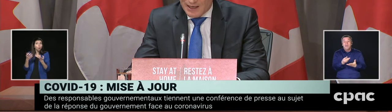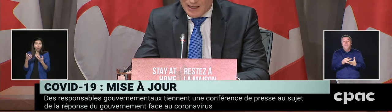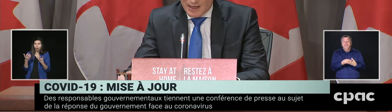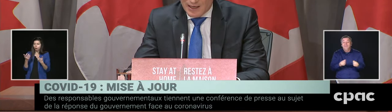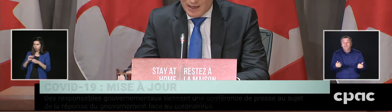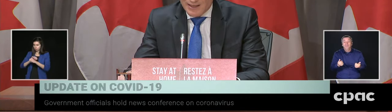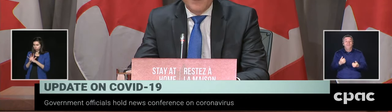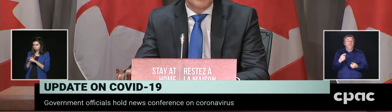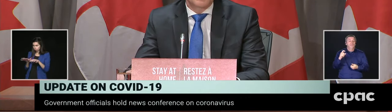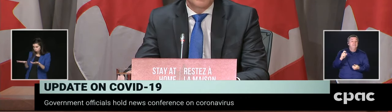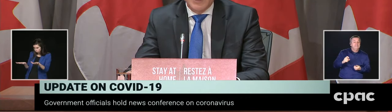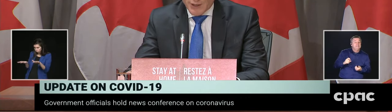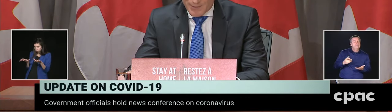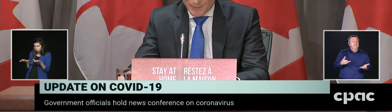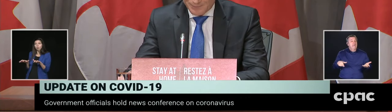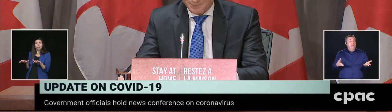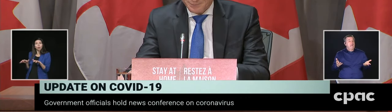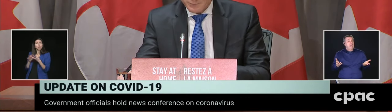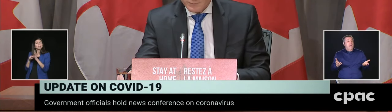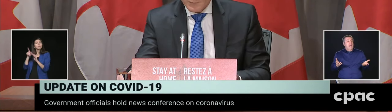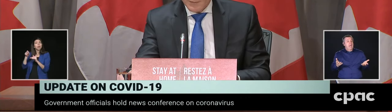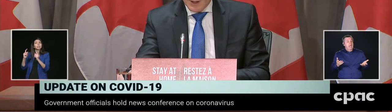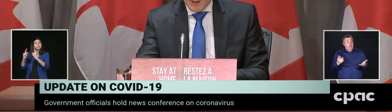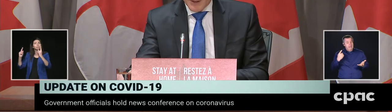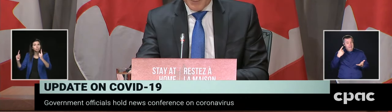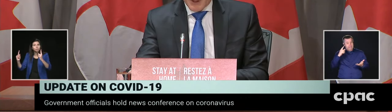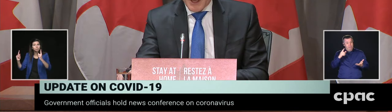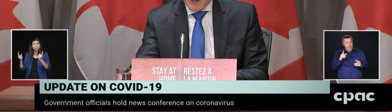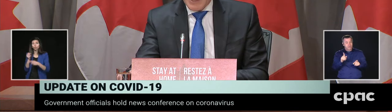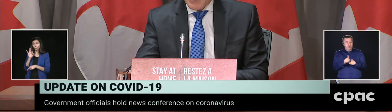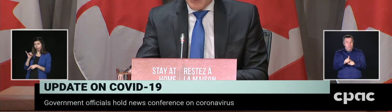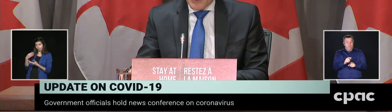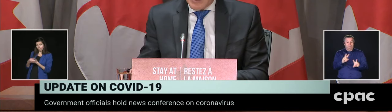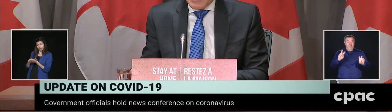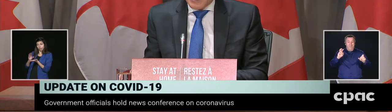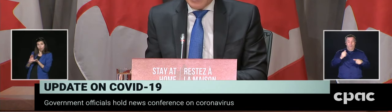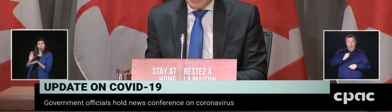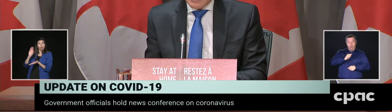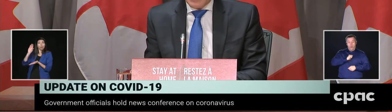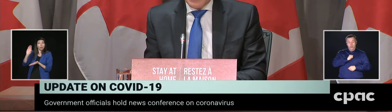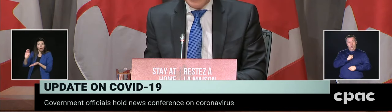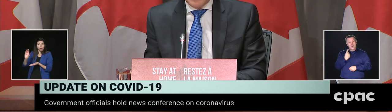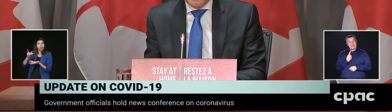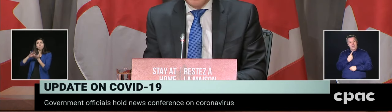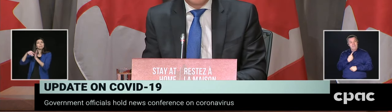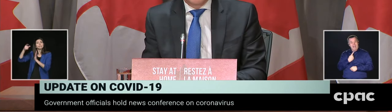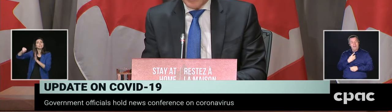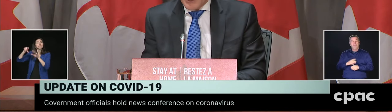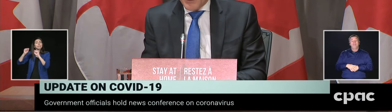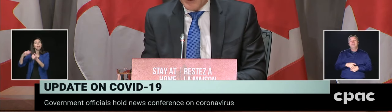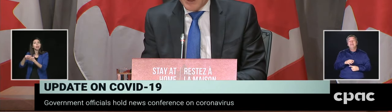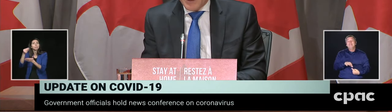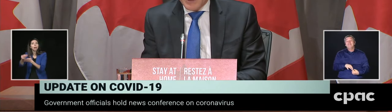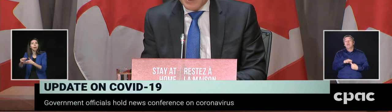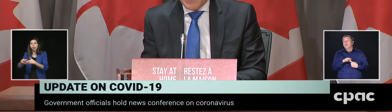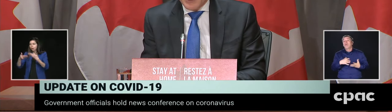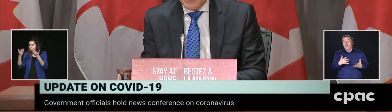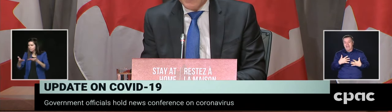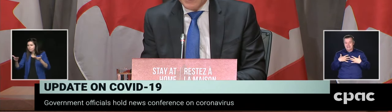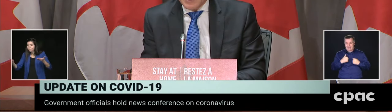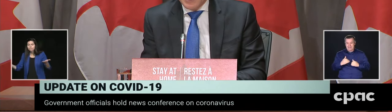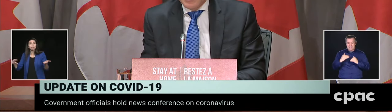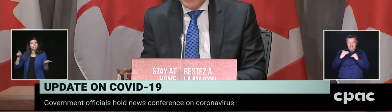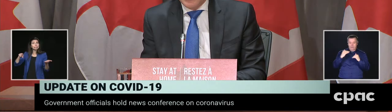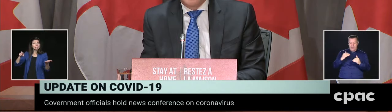nécessaires à cette forme d'auto-isolement. Notre priorité absolue est la santé et la sécurité des membres de la communauté pendant cette